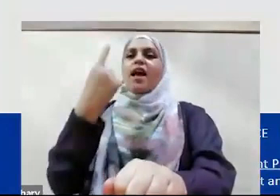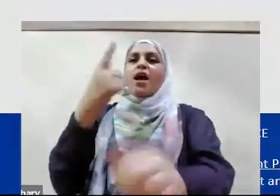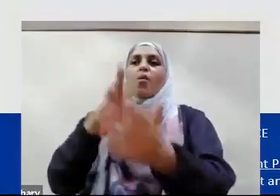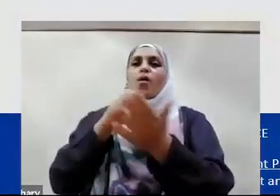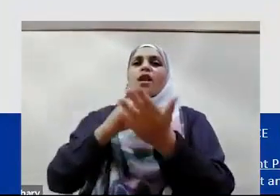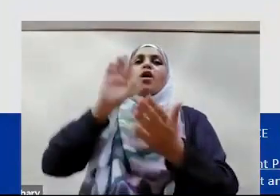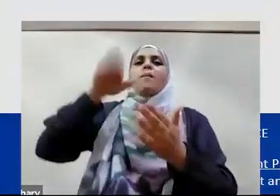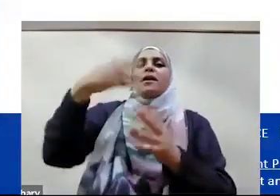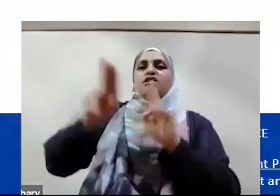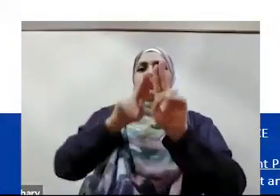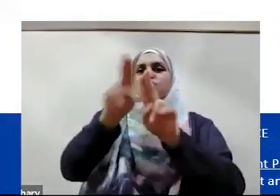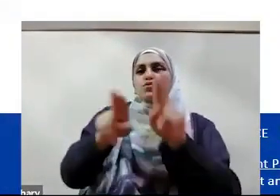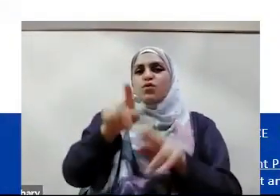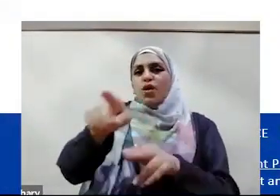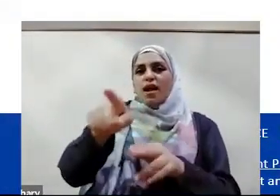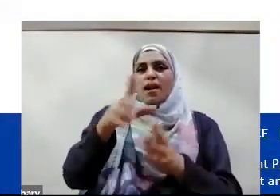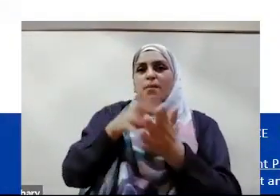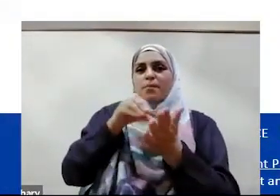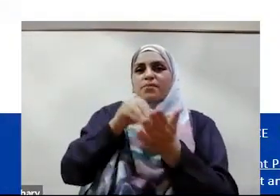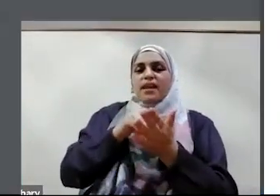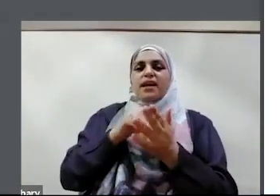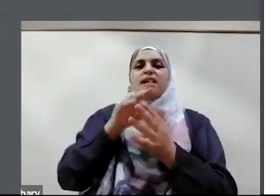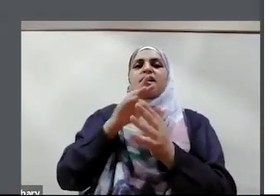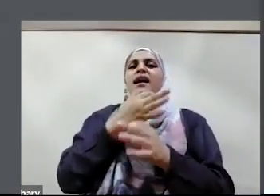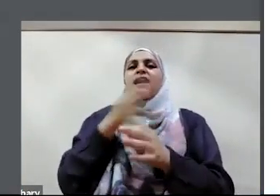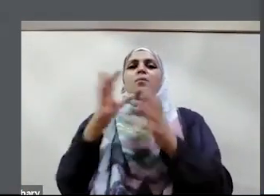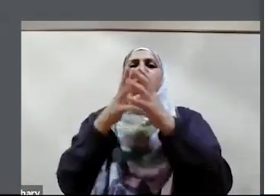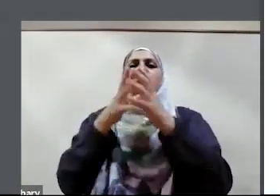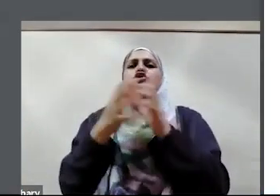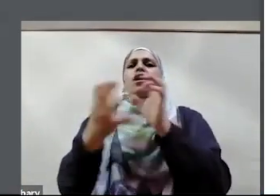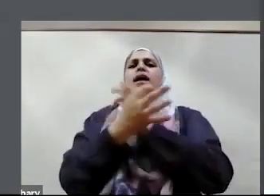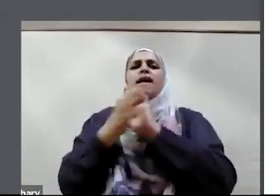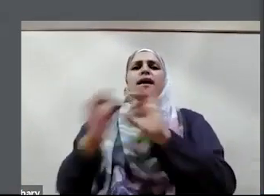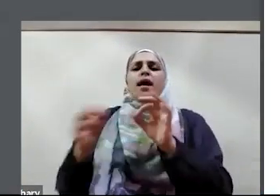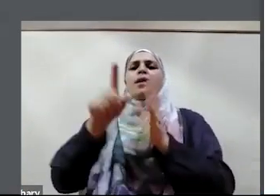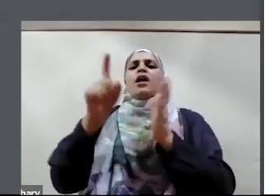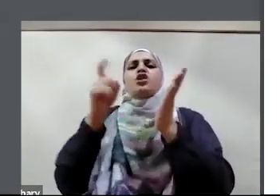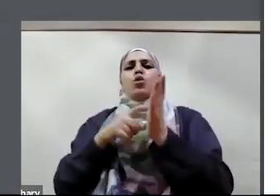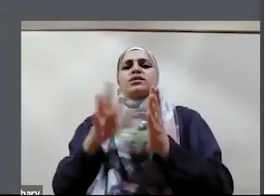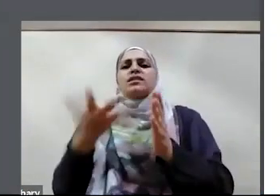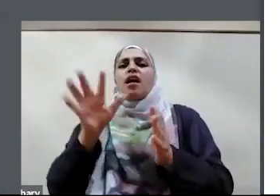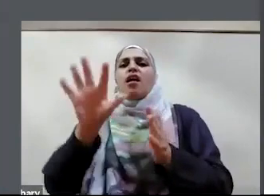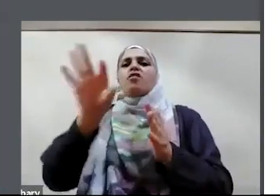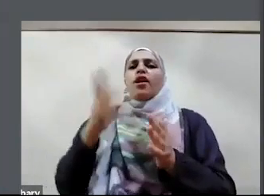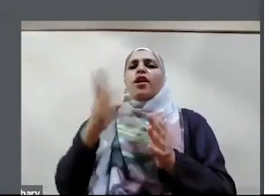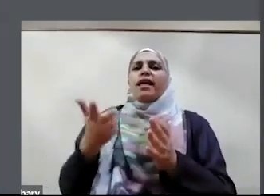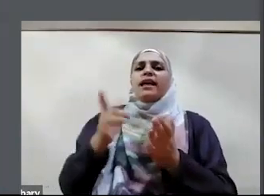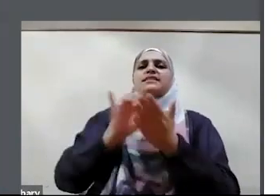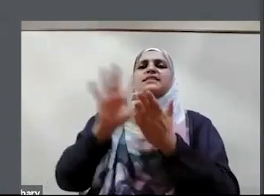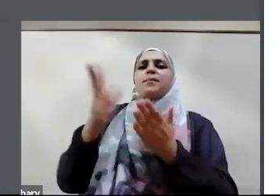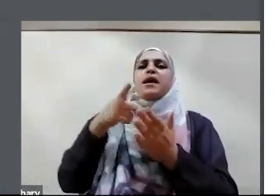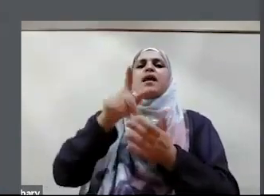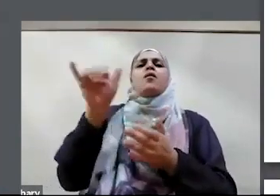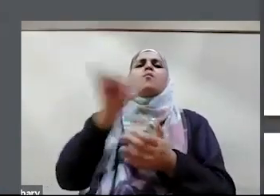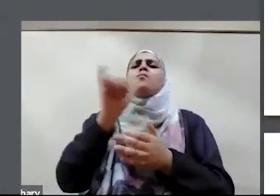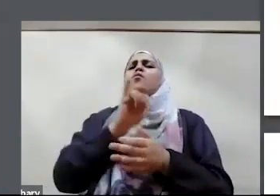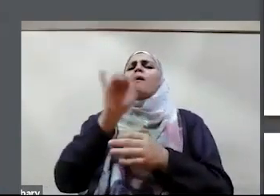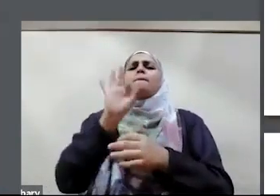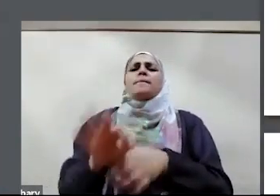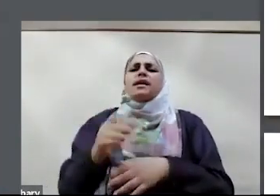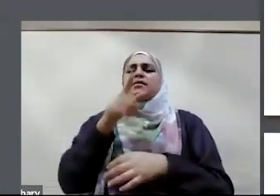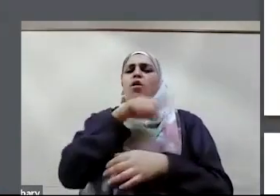الاسئله المبدئيه بكل الشرح بتاعها، بندوس على ايه ونختار ايه وهكذا. فياريت ان احنا نهتم جدا